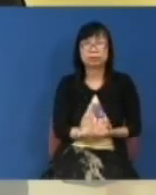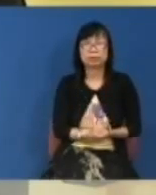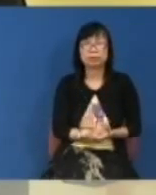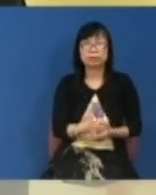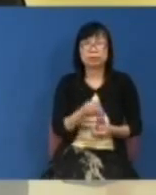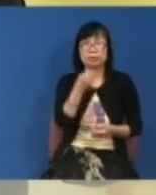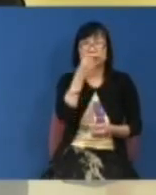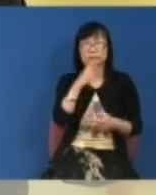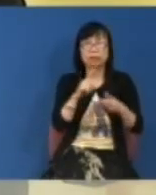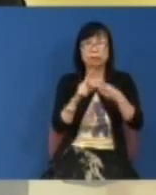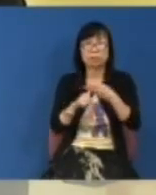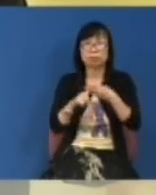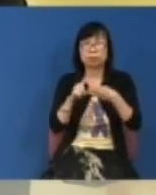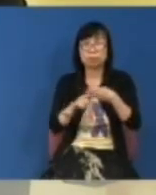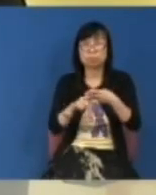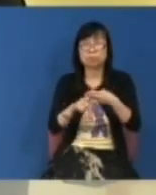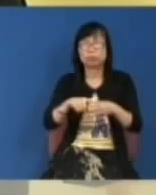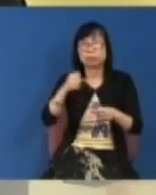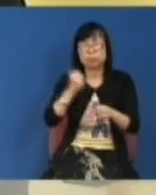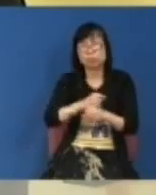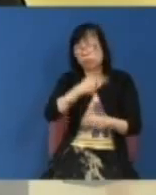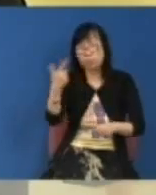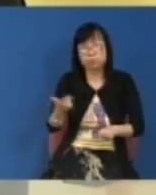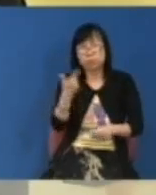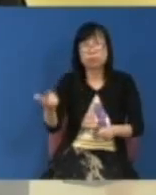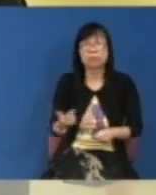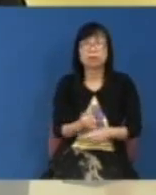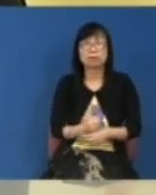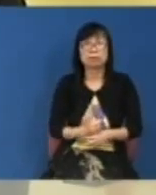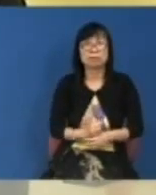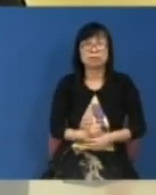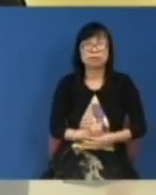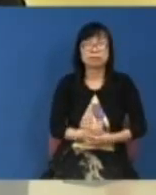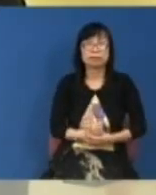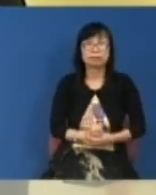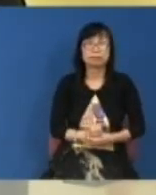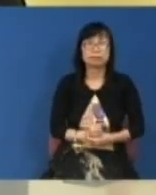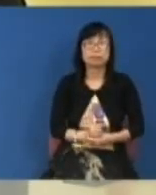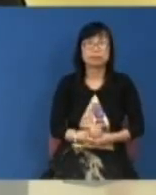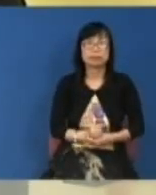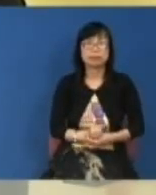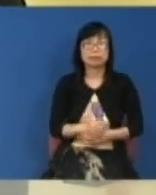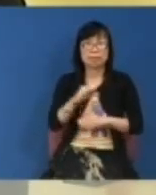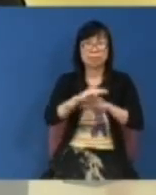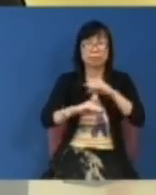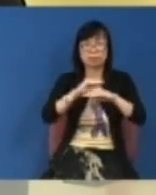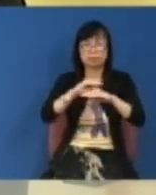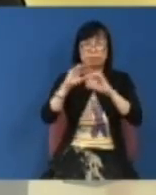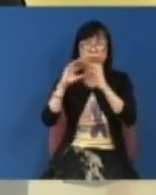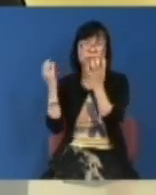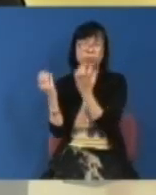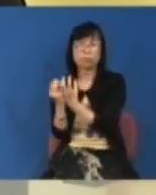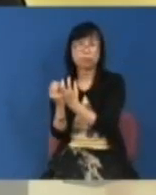民主做咗好多嘢啊，就係咁啊。咁老實講呢樣嘢又使乜你去做啊？民建聯